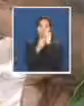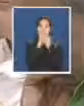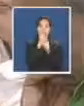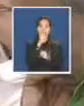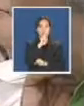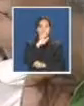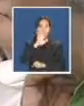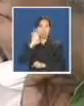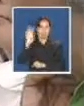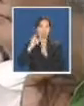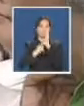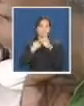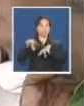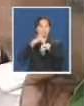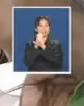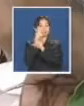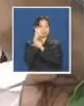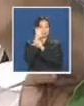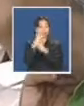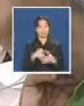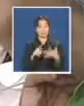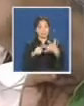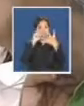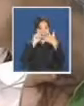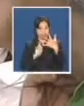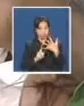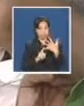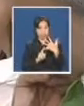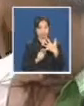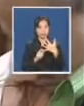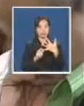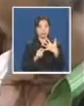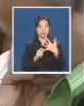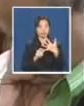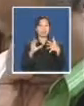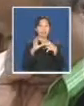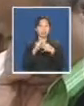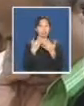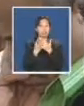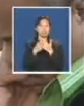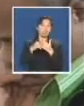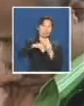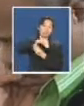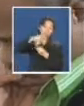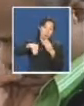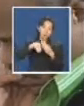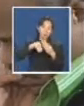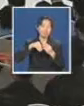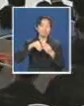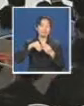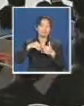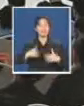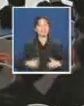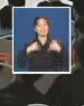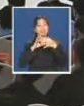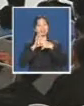2554ครับถัดมาครับก็จะเป็นเรื่องของค่าครองชีพนะครับของขวัญชิ้นแรก